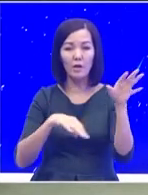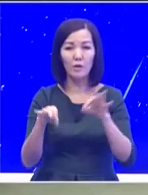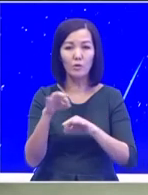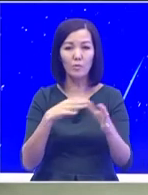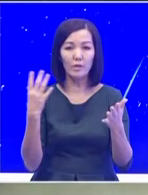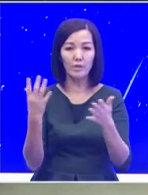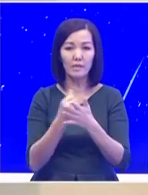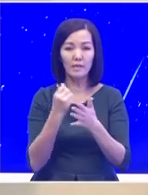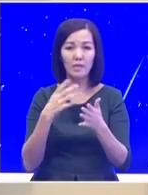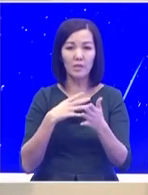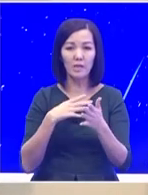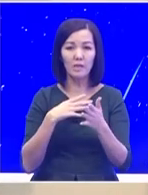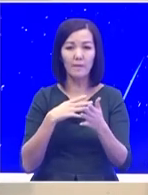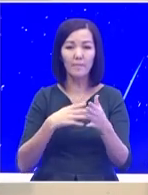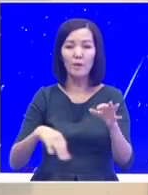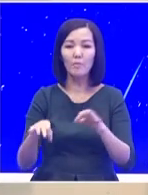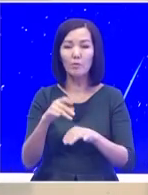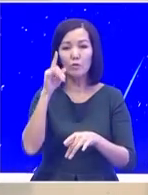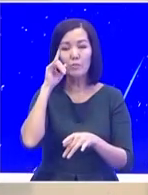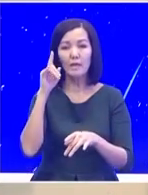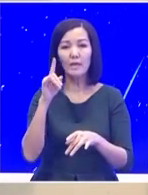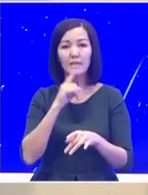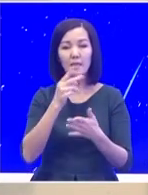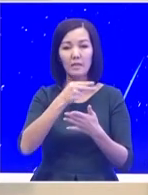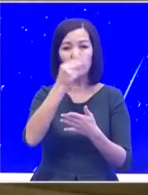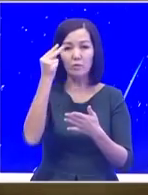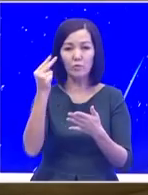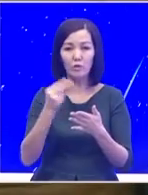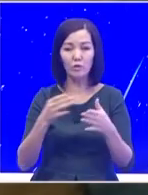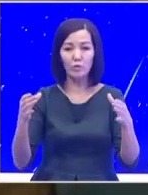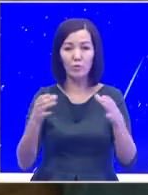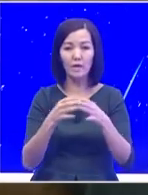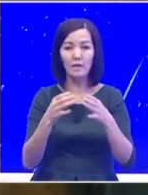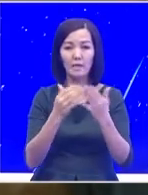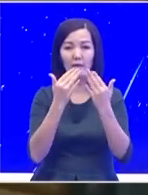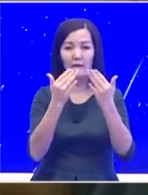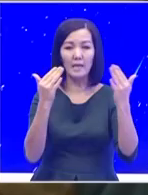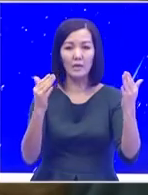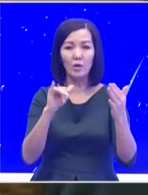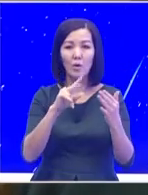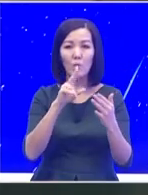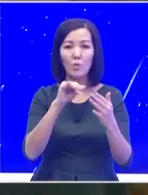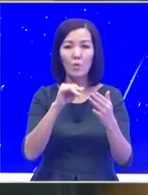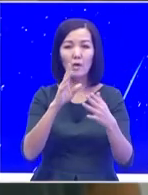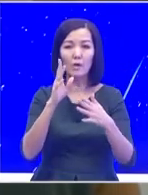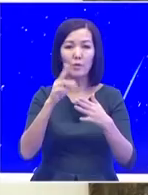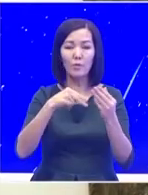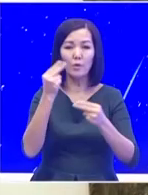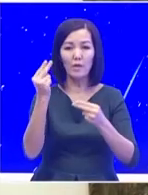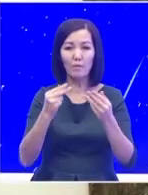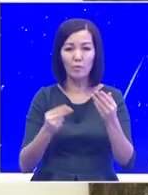жобаларда жетістіктерге қол жеткізді. Айта кету керек, бұл жобаны Қазақстан суретшілер одағының галереясы Олар көркем